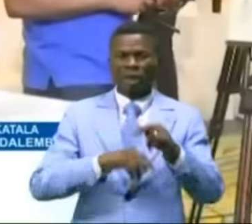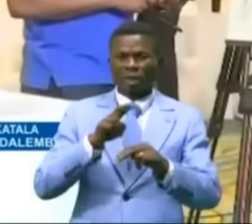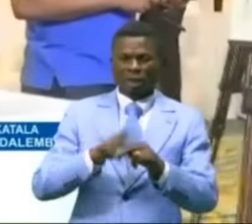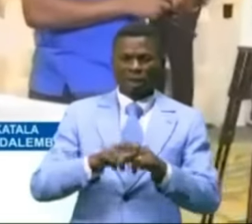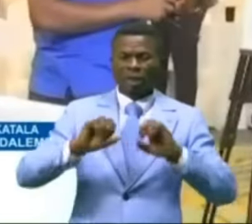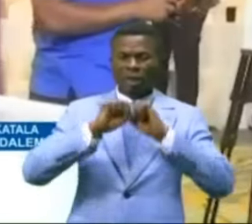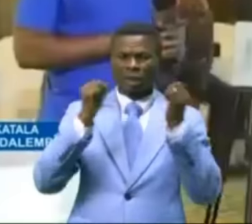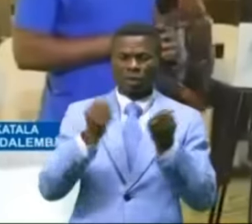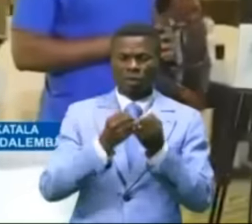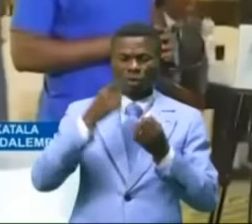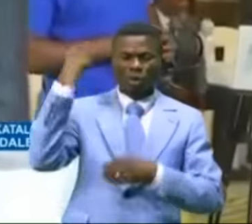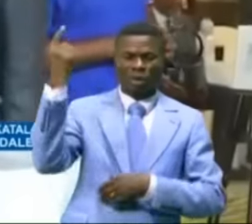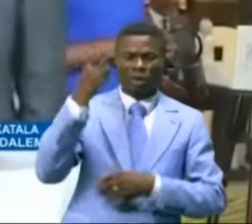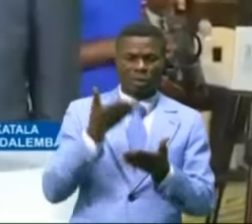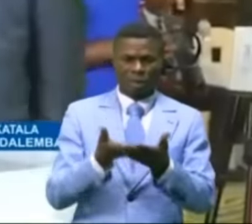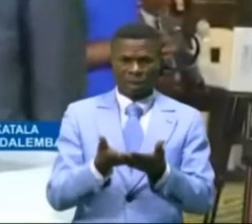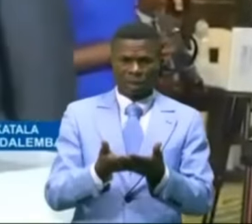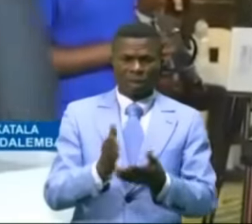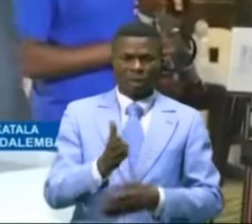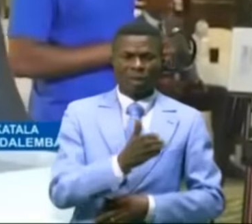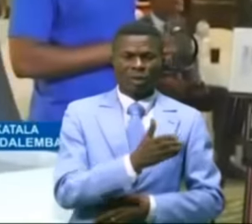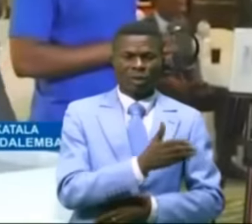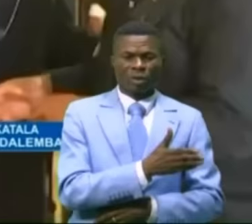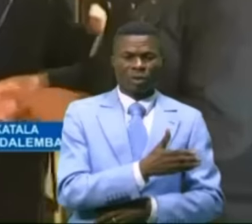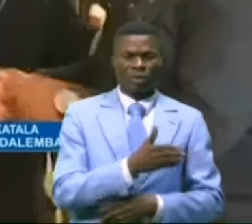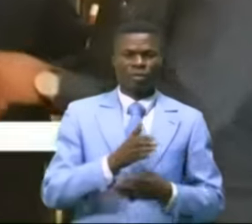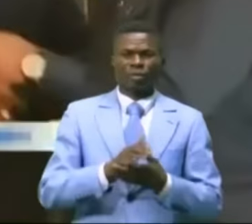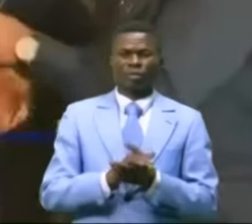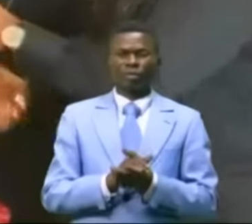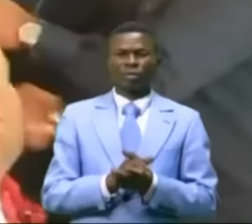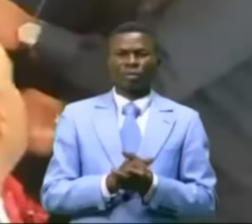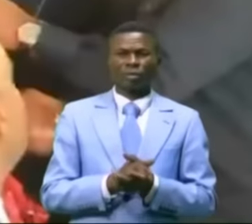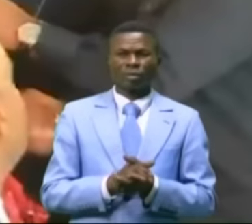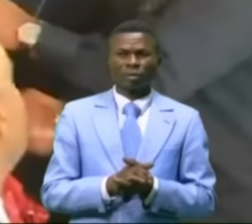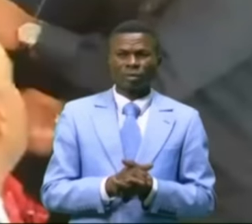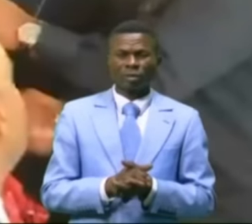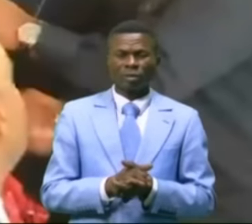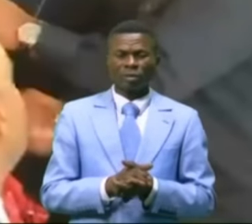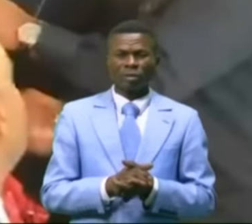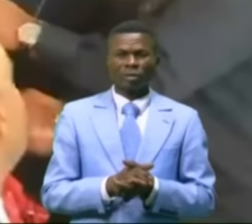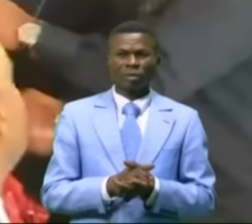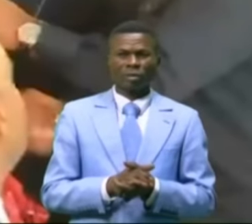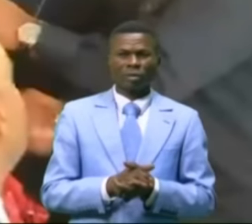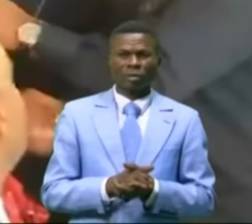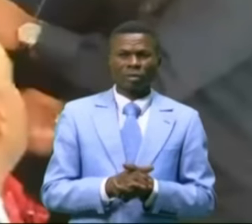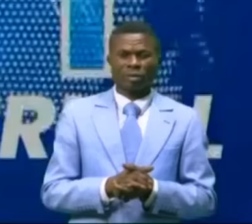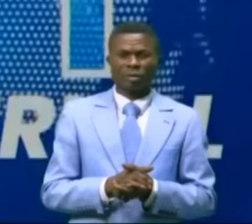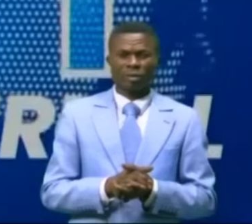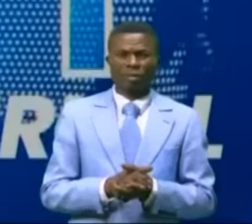et de gestion humanitaire des catastrophes au fleuve Congo Hôtel.